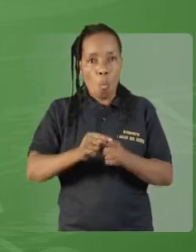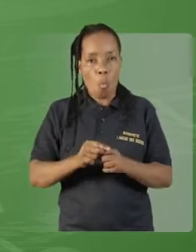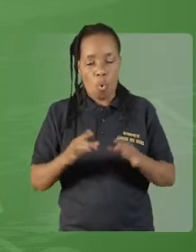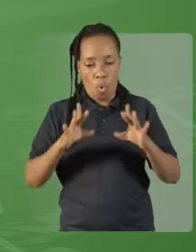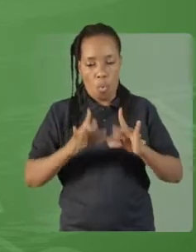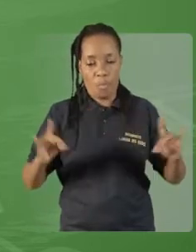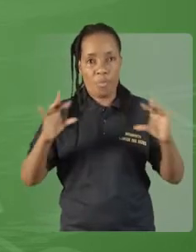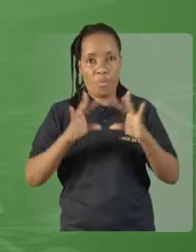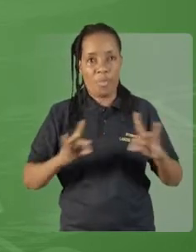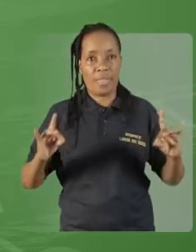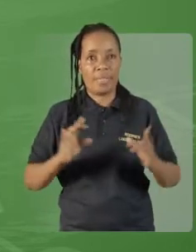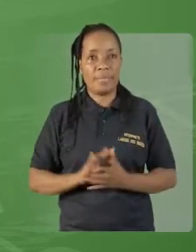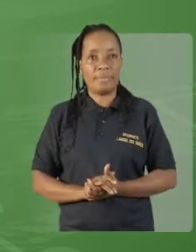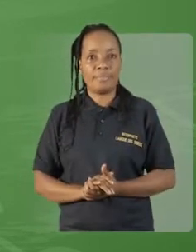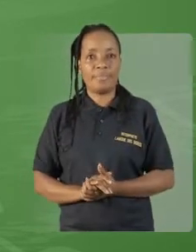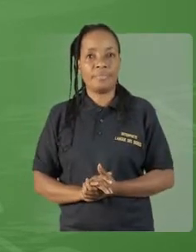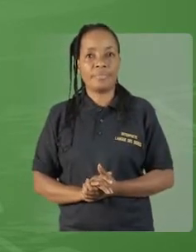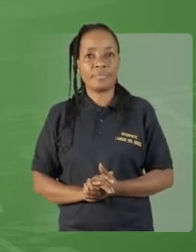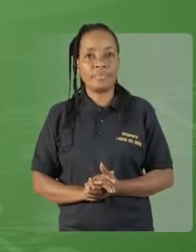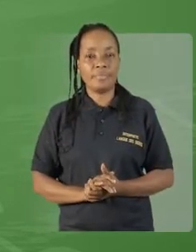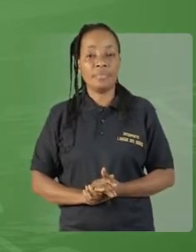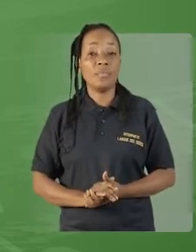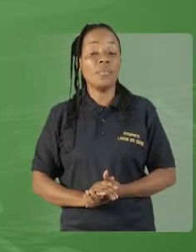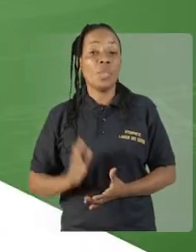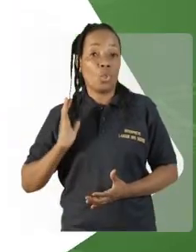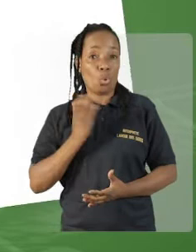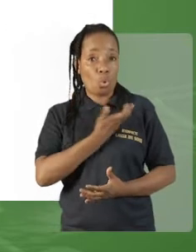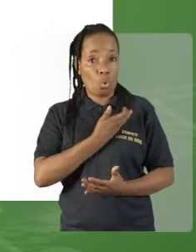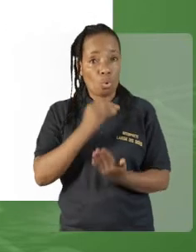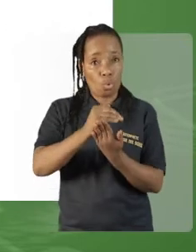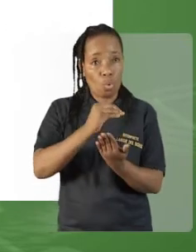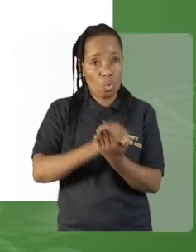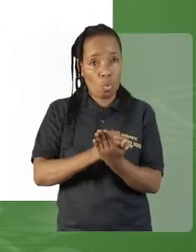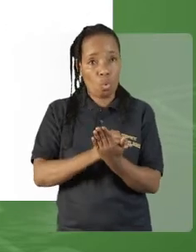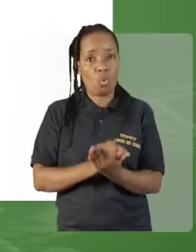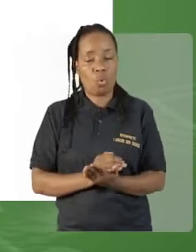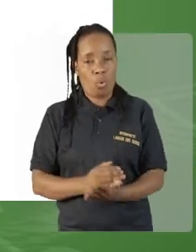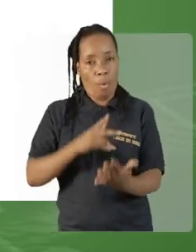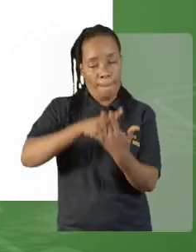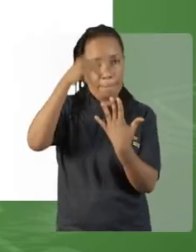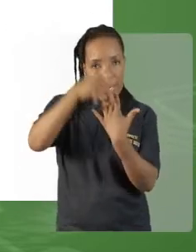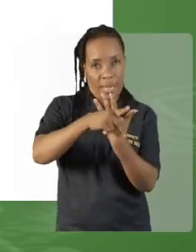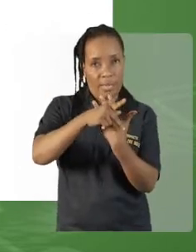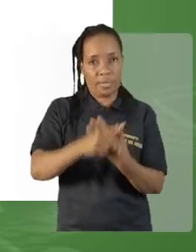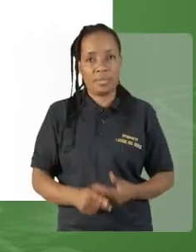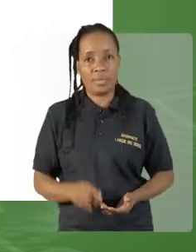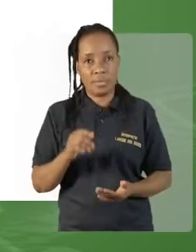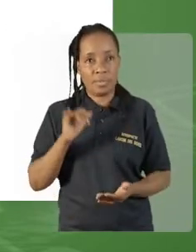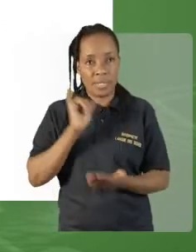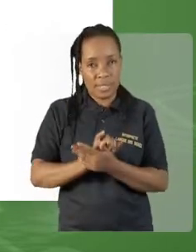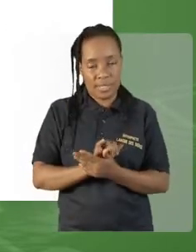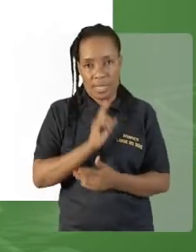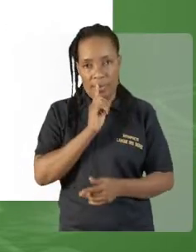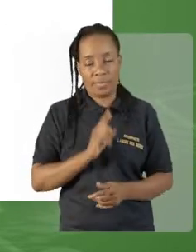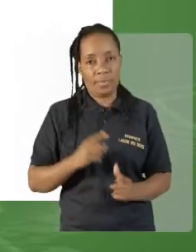mythe. Notre leçon s'articulera autour du plan suivant. D'abord, nous